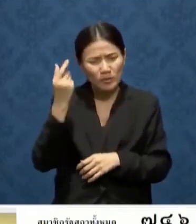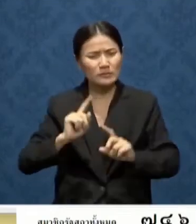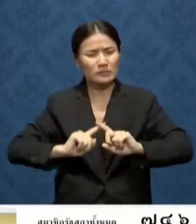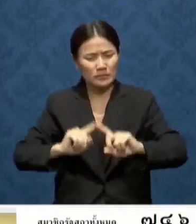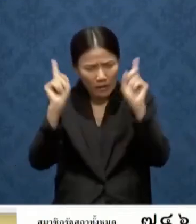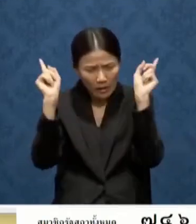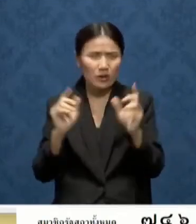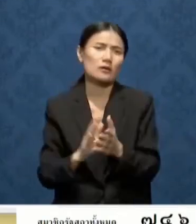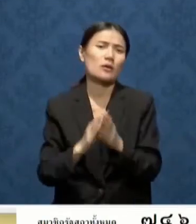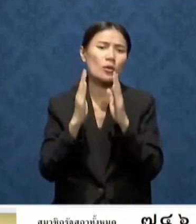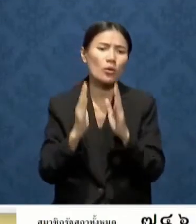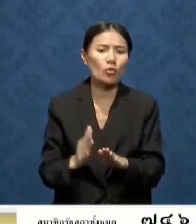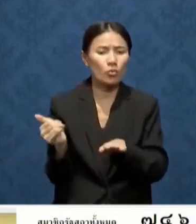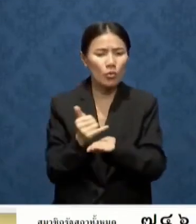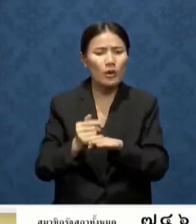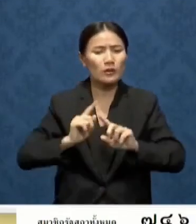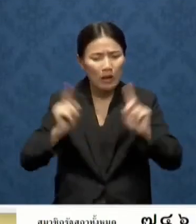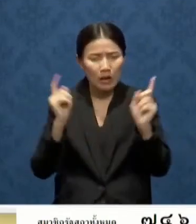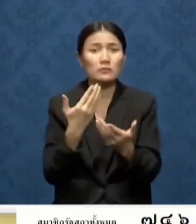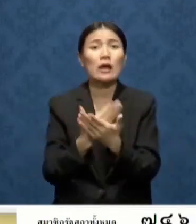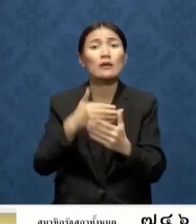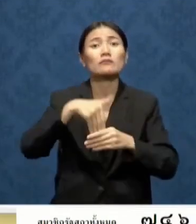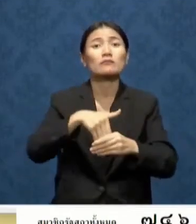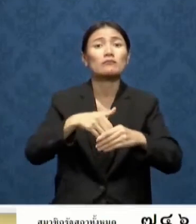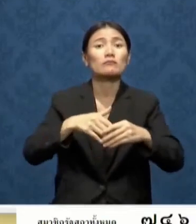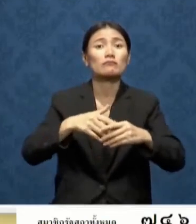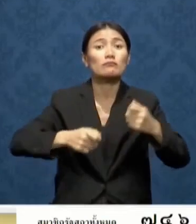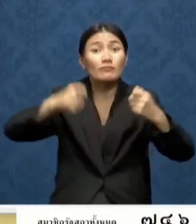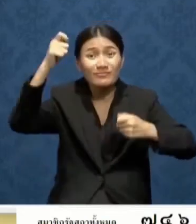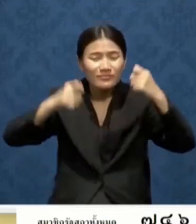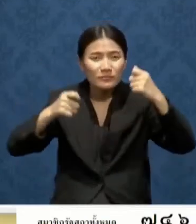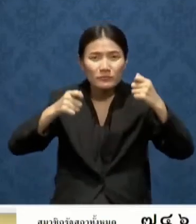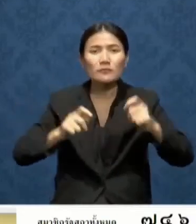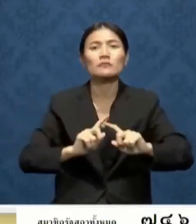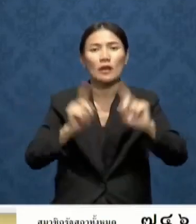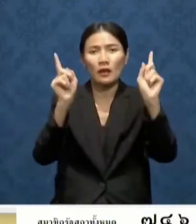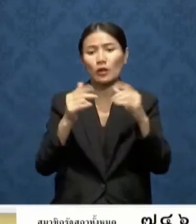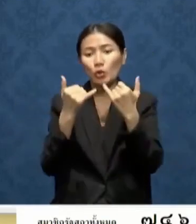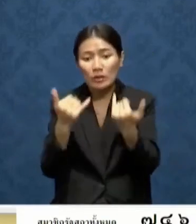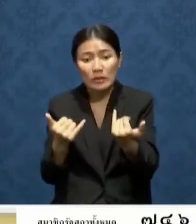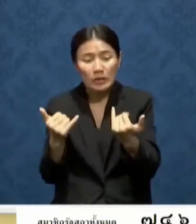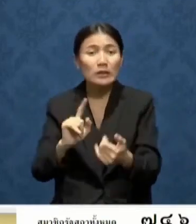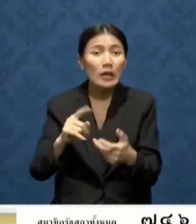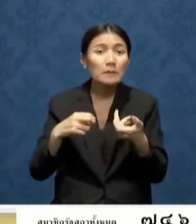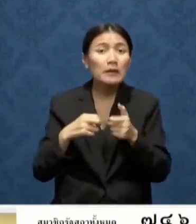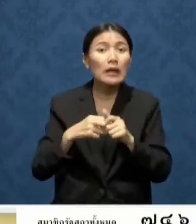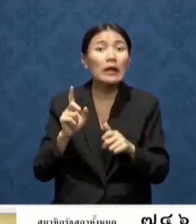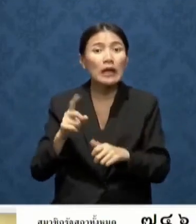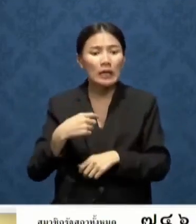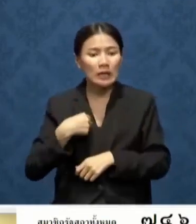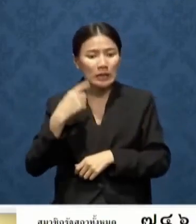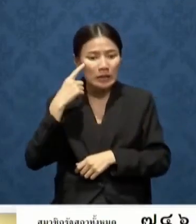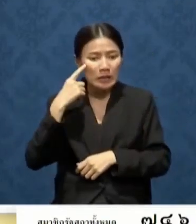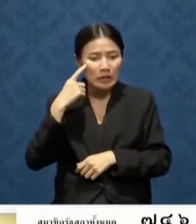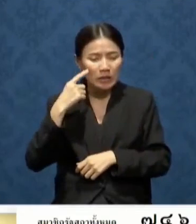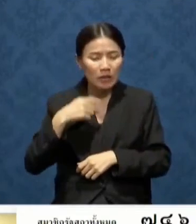สารเปลี่ยนราคาประมูลจะเปลี่ยนไปเยอะเลยครานี้ก็จะเกิอาการกลบตวก็ไม่ได้จะเดินต่อไปก็ไป